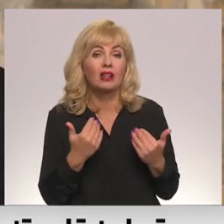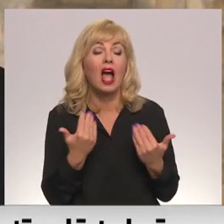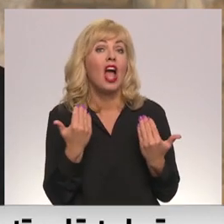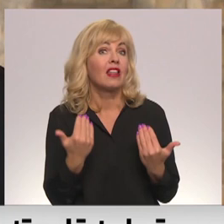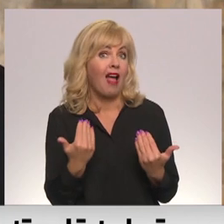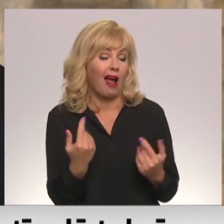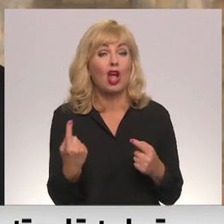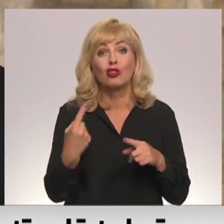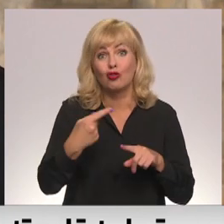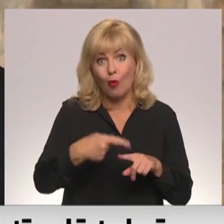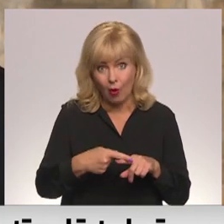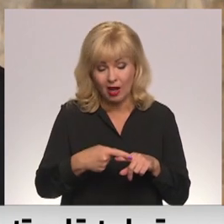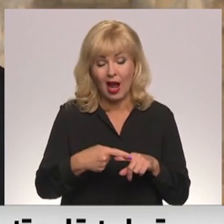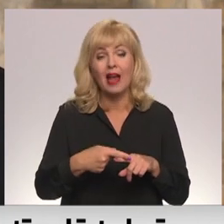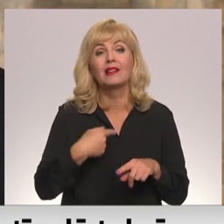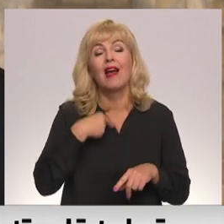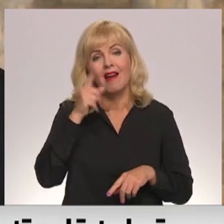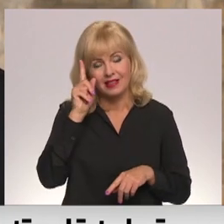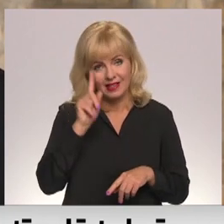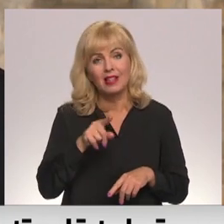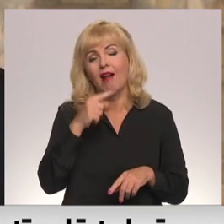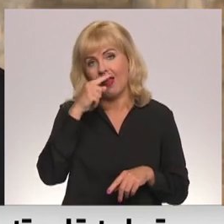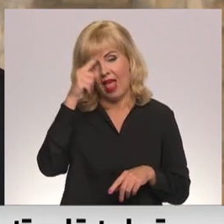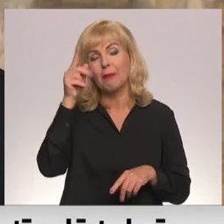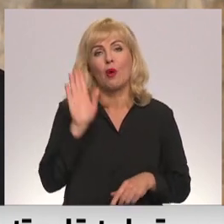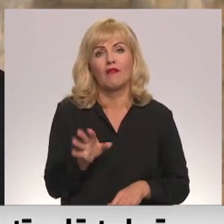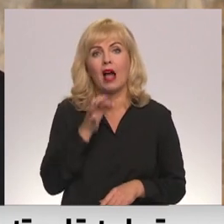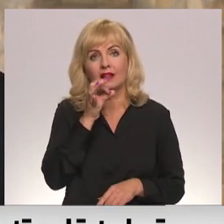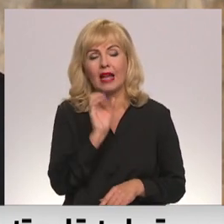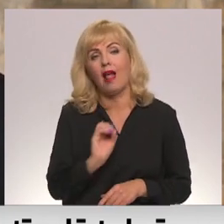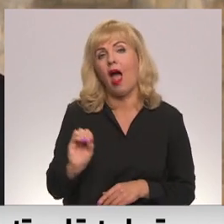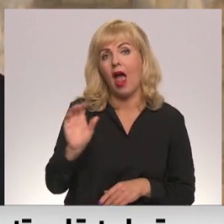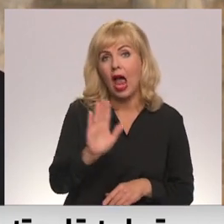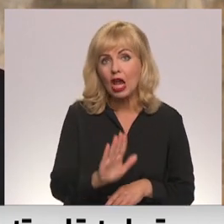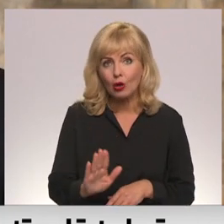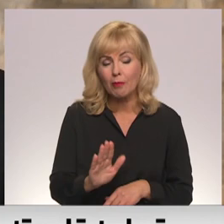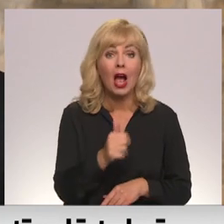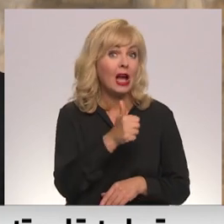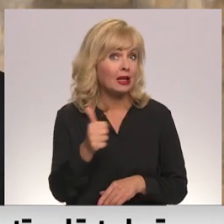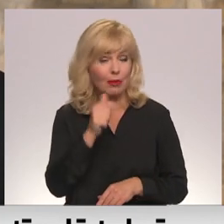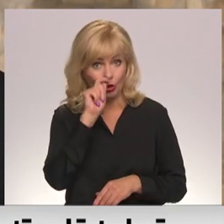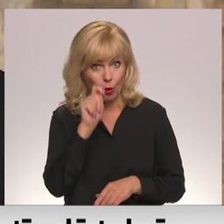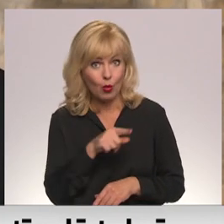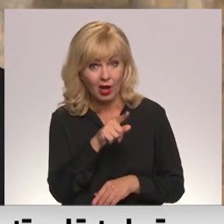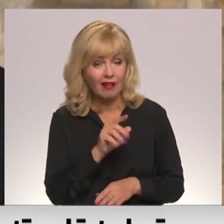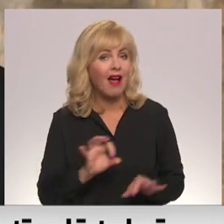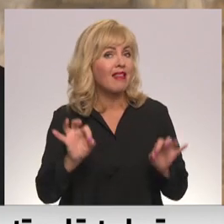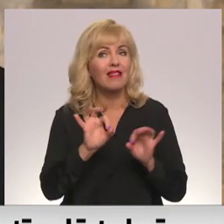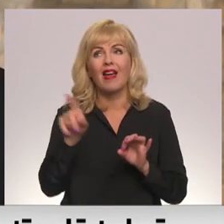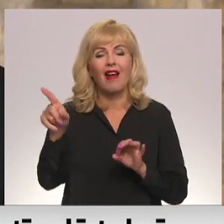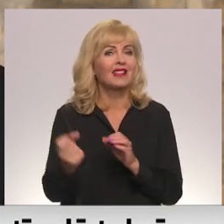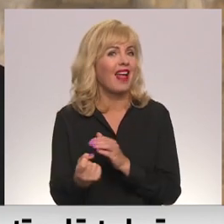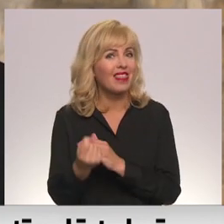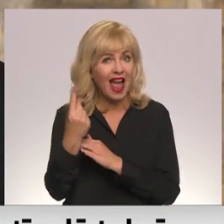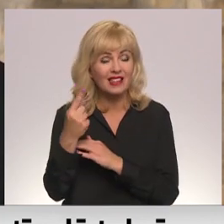šoreiz mēs varam, zinām, pat lepnumu teikt, ka Eiropā un it īpaši Ukrainā viņiem nekas no tā nav